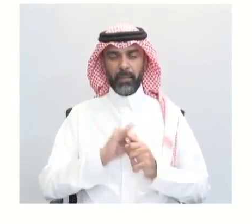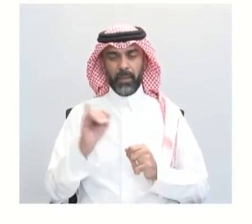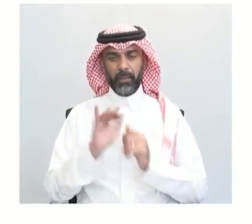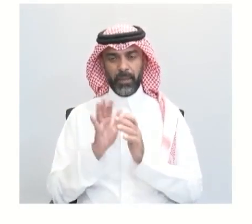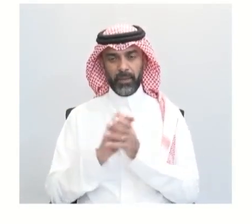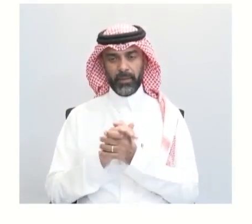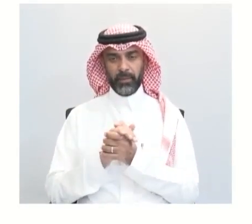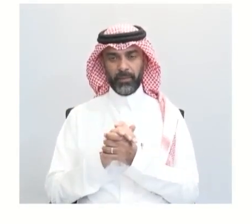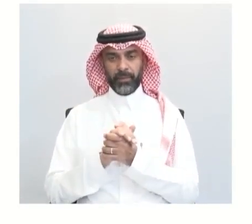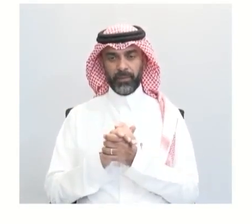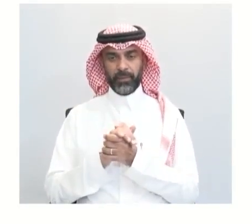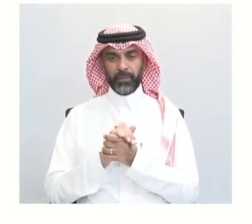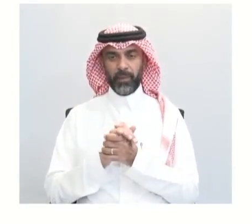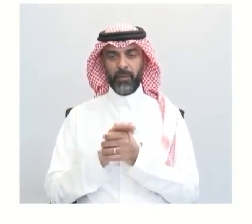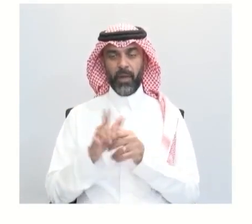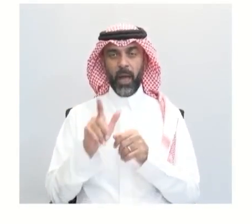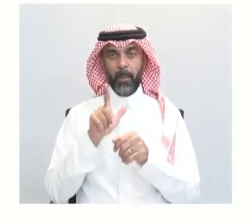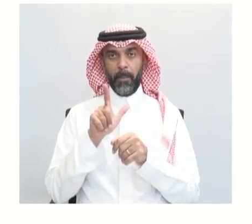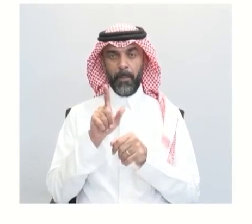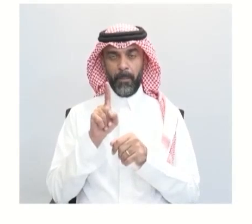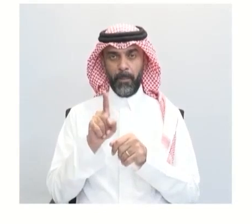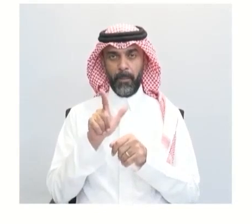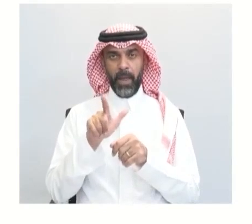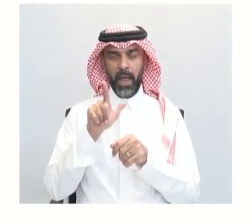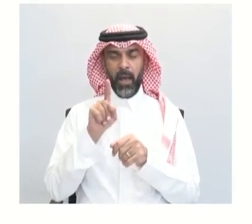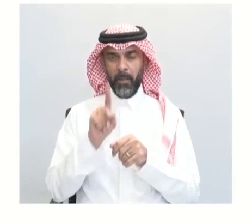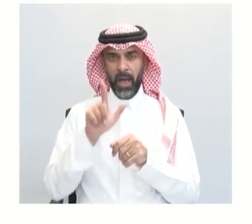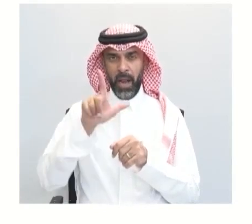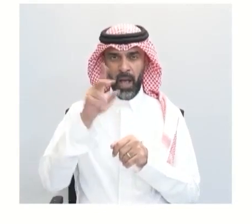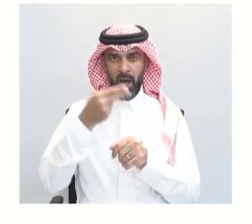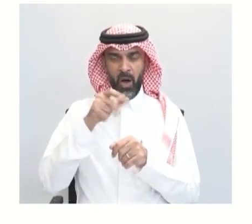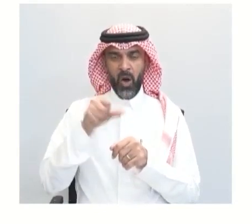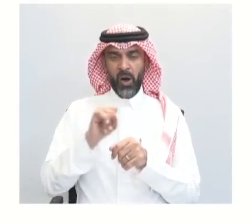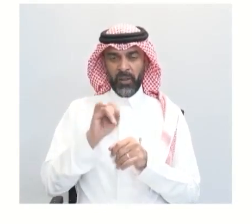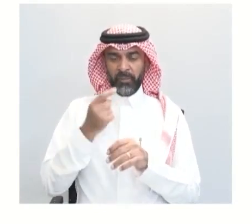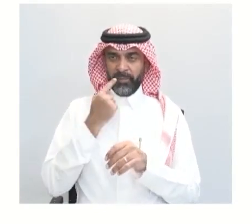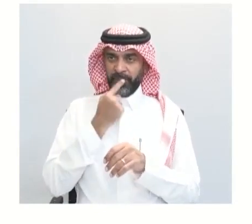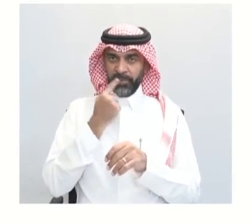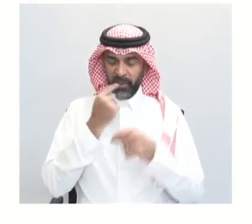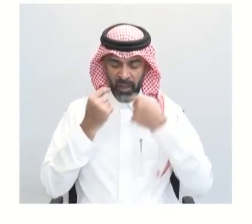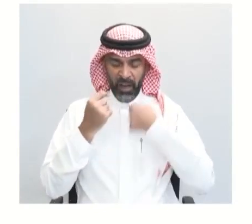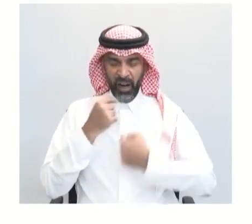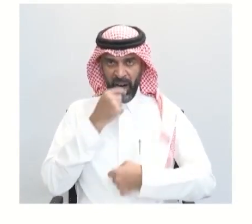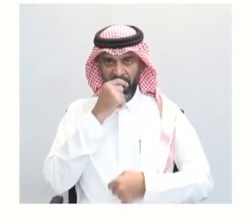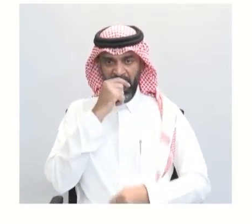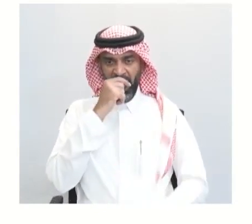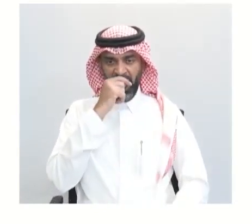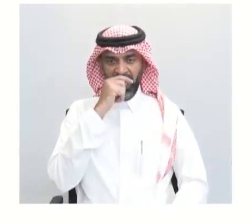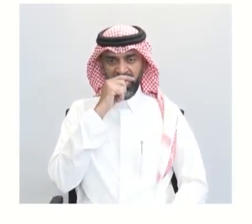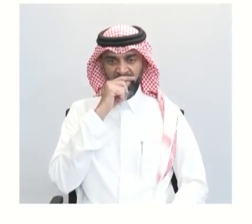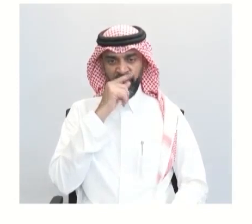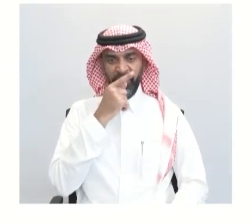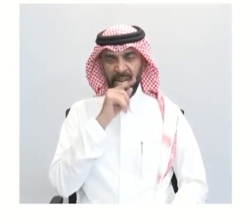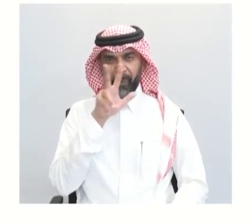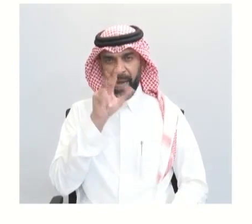فالبليغ من الفم الى المريء وكان نقطه اتصال ما بين الفم وما بين المريء بينما المريء